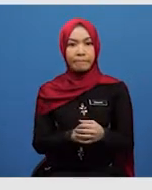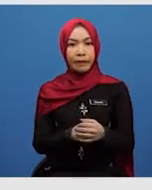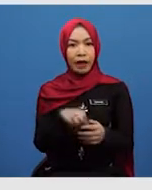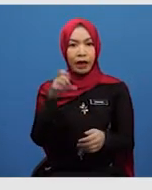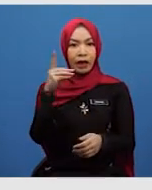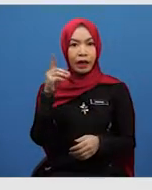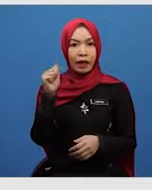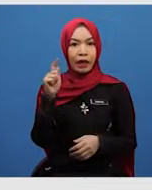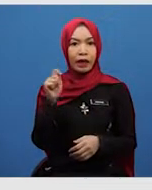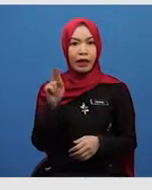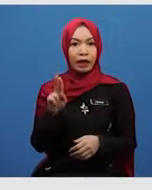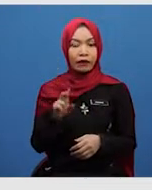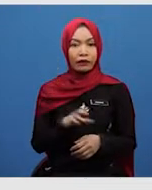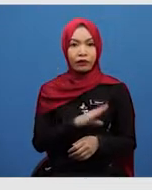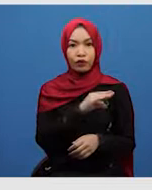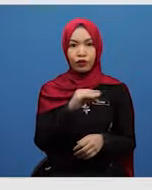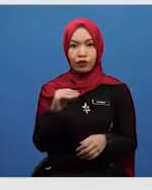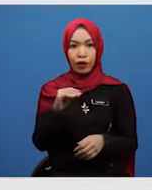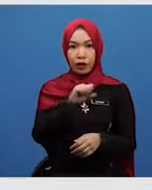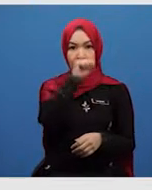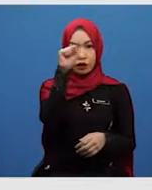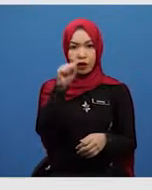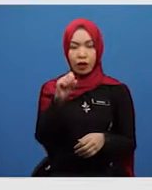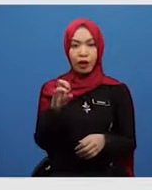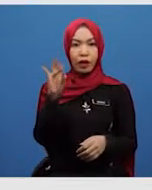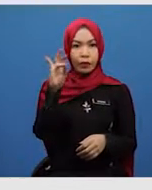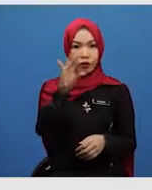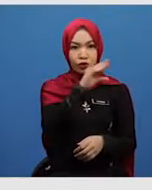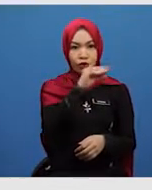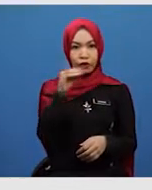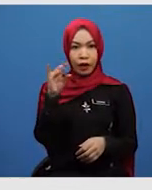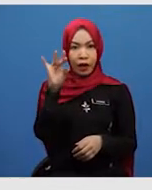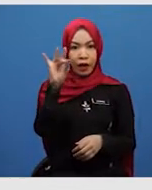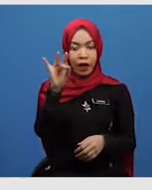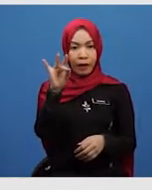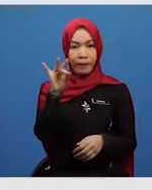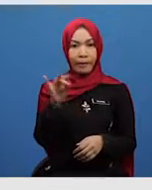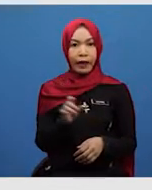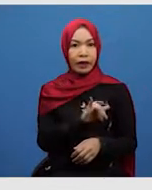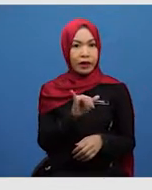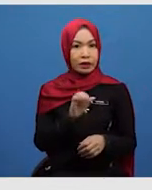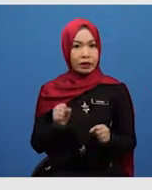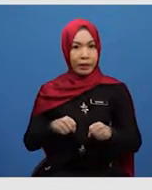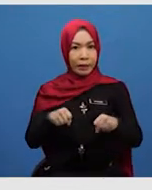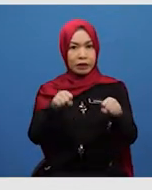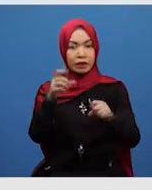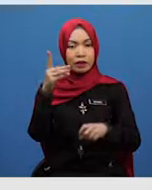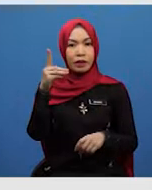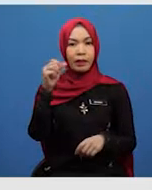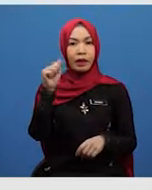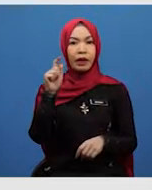soalan 7 8 dan 9 adalah sistem kedatuan dan salat terakhir yang ke-10